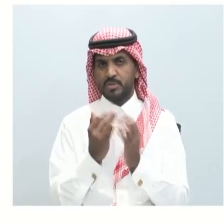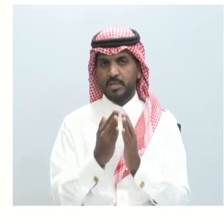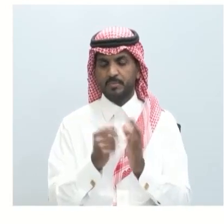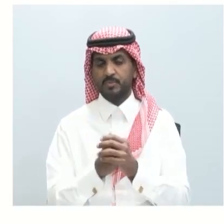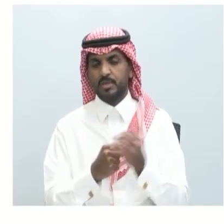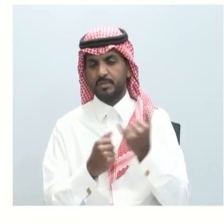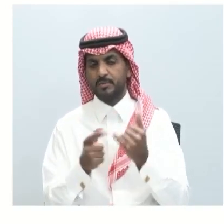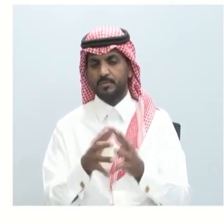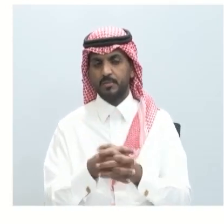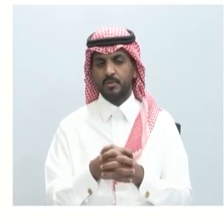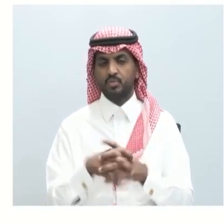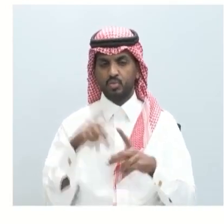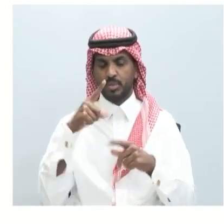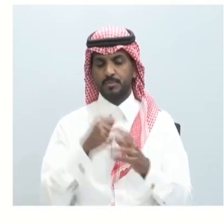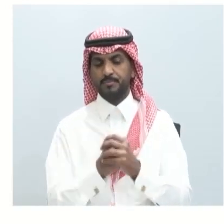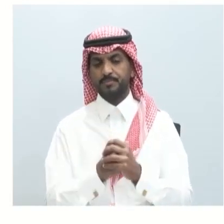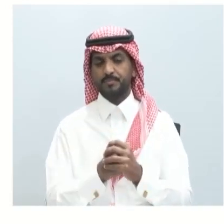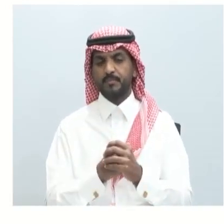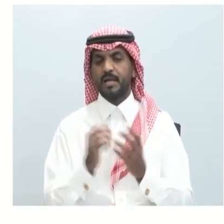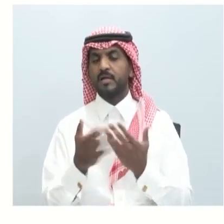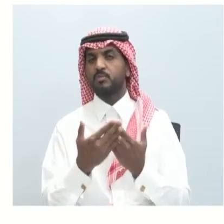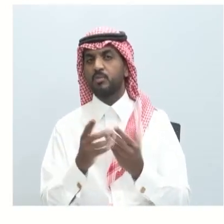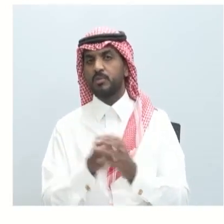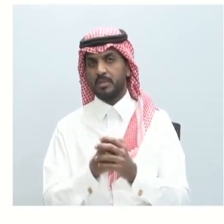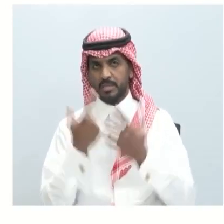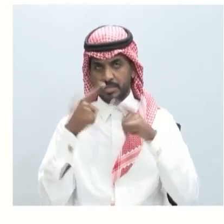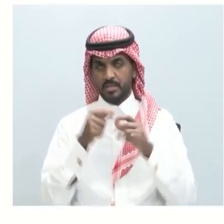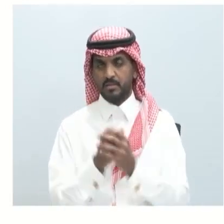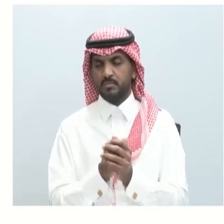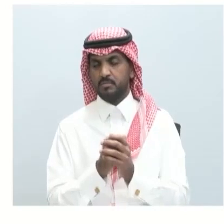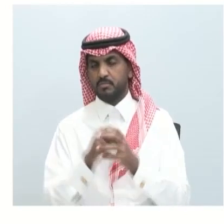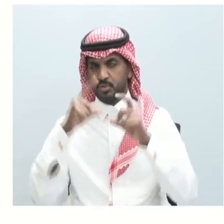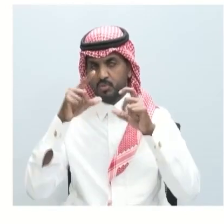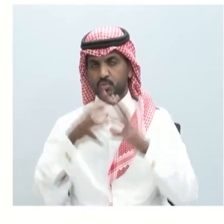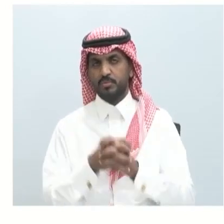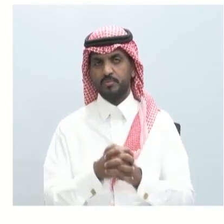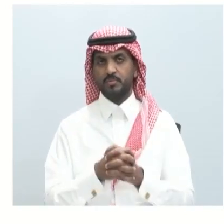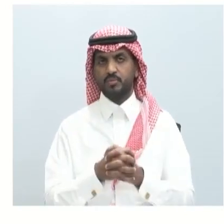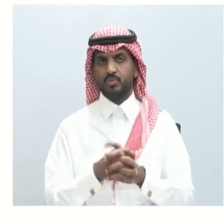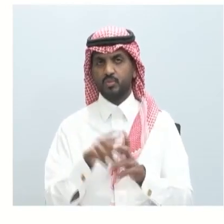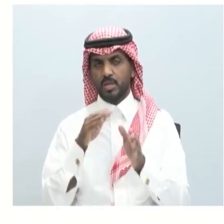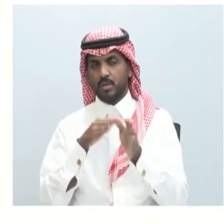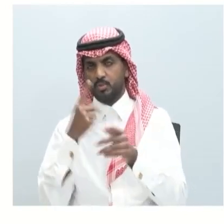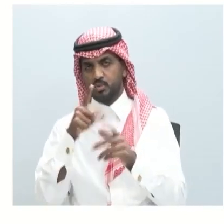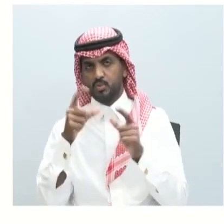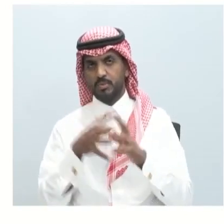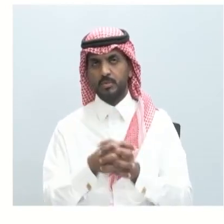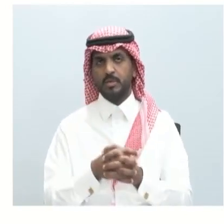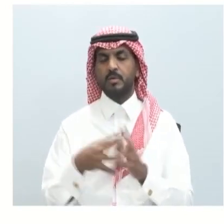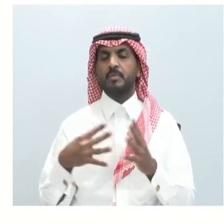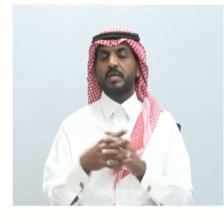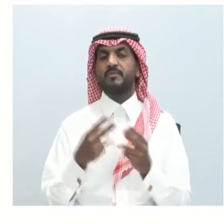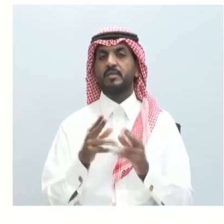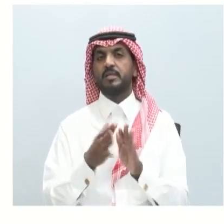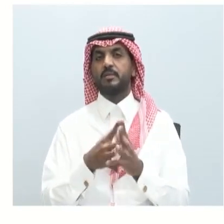نشاهد هذه الكروموسومات ولعل دائما اطلب منكم عندما نستعرض مجموعه من الصور بودي تتابعون هذه الصوره من خلال